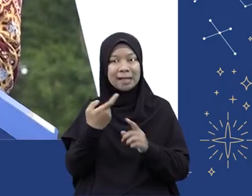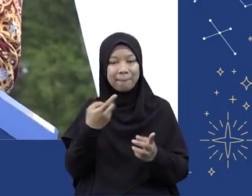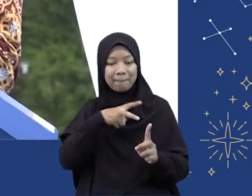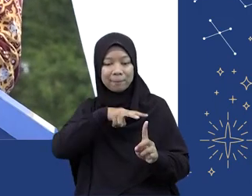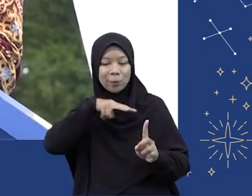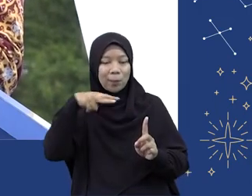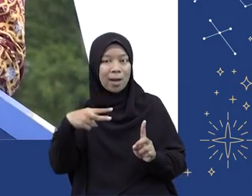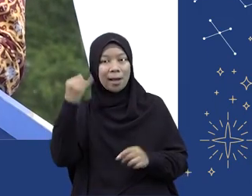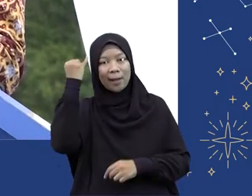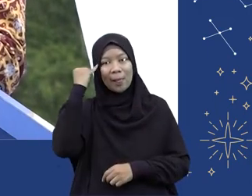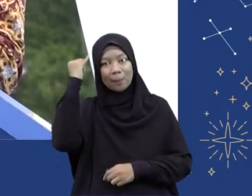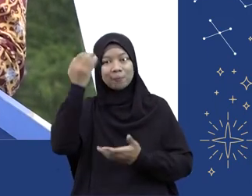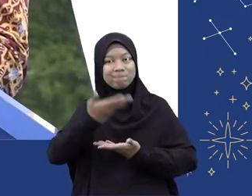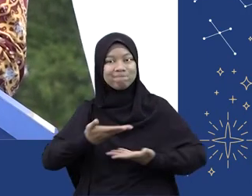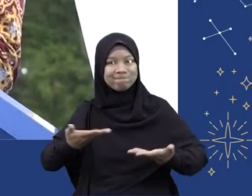pengetahuan